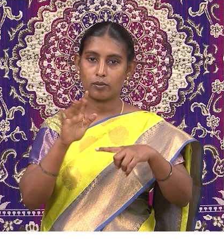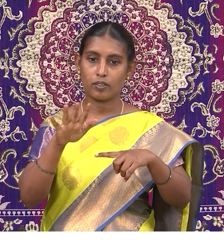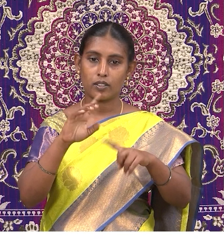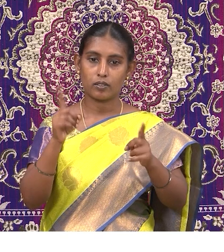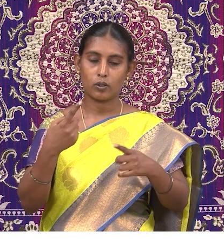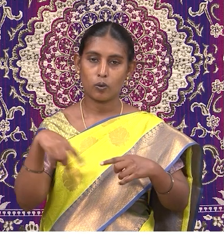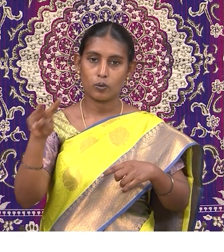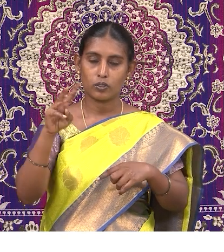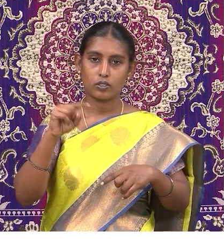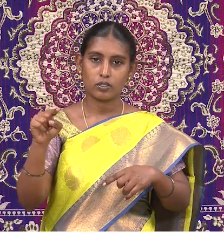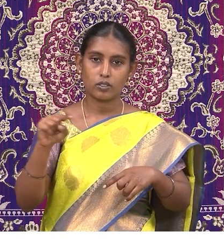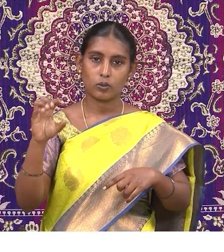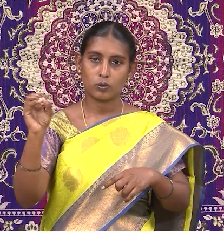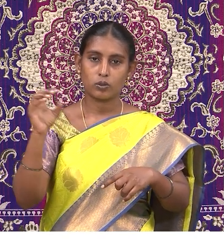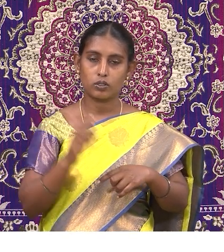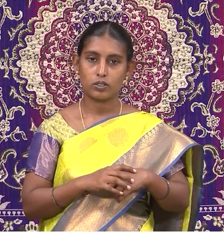a+5² = 0.